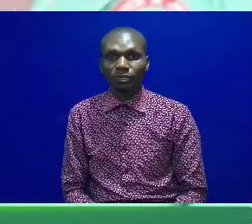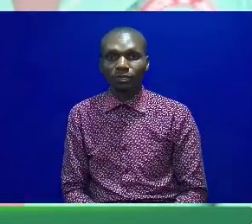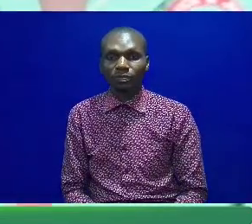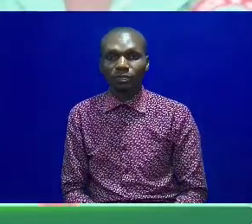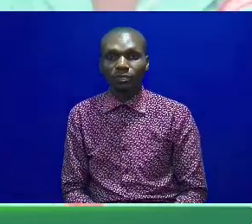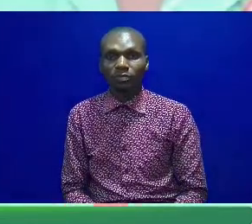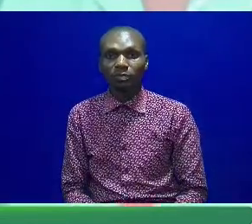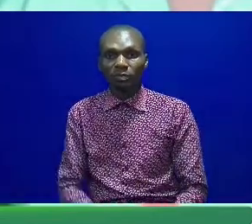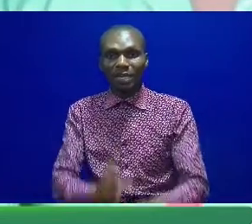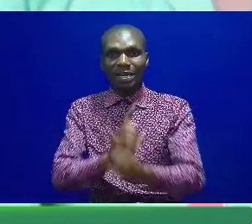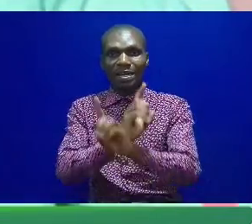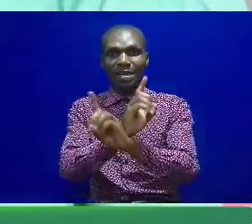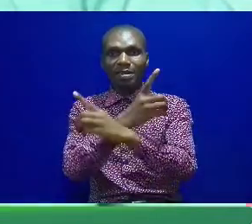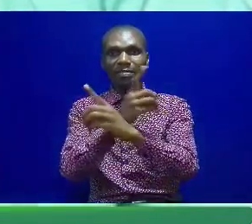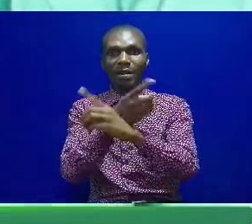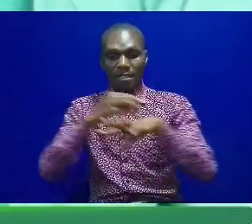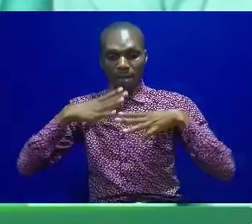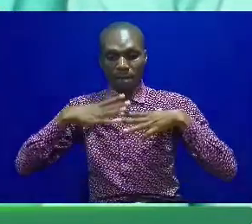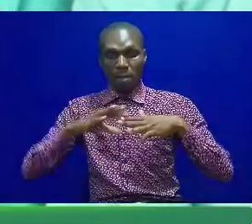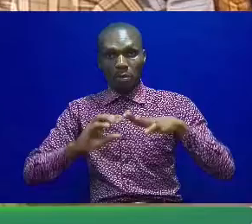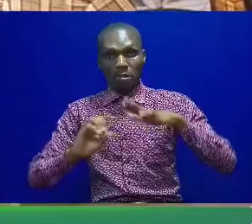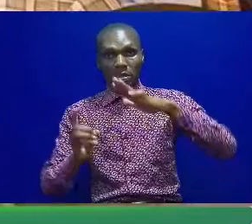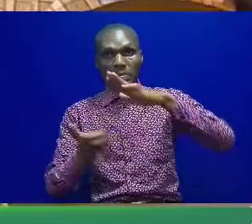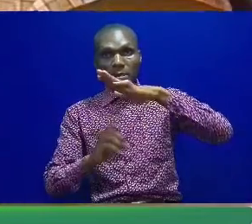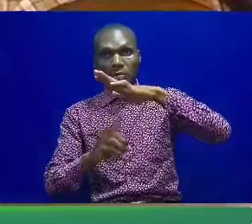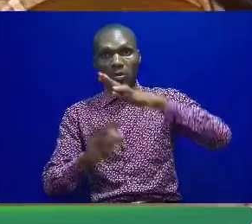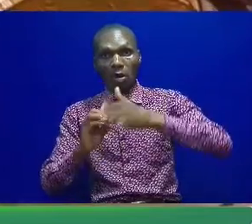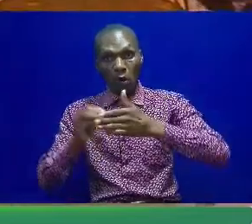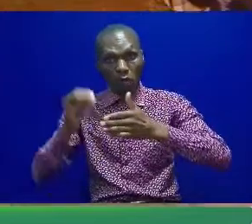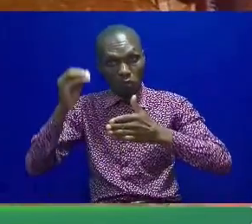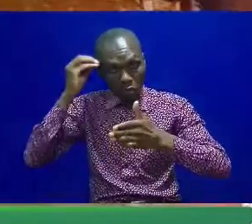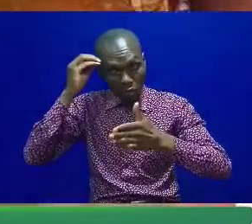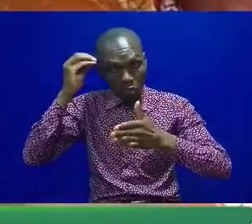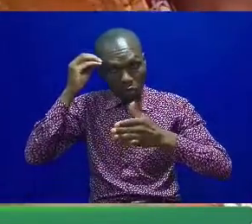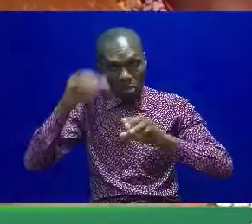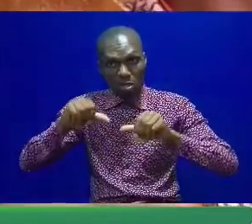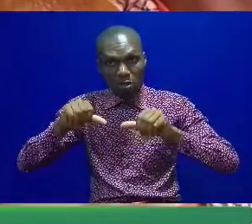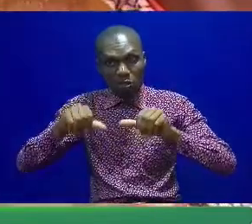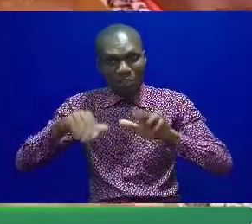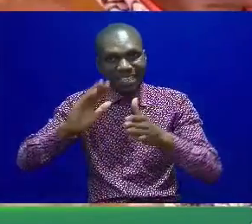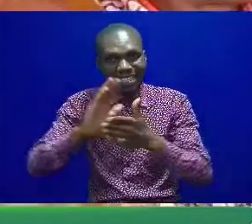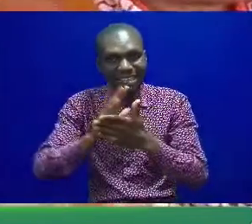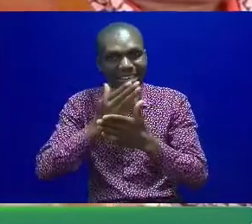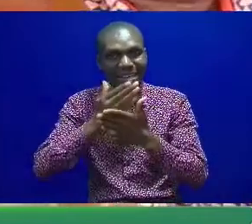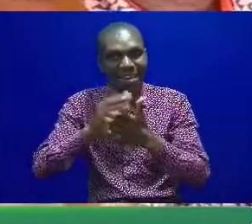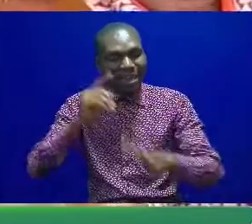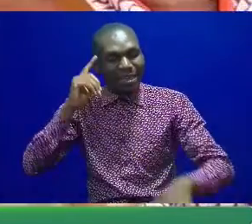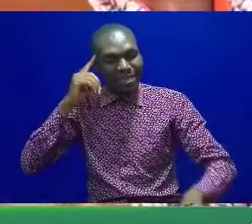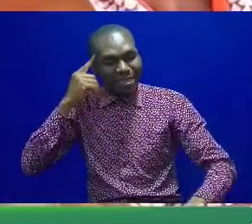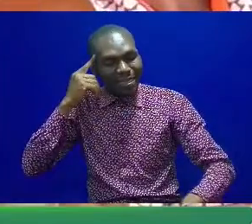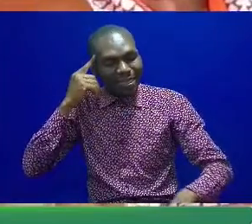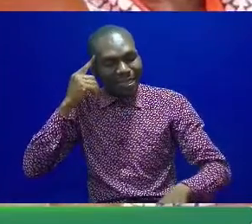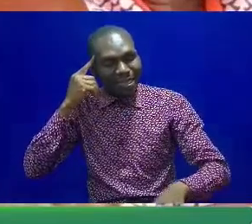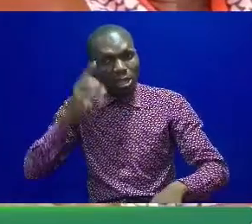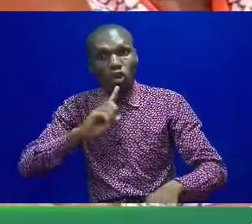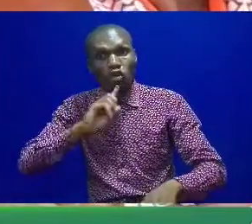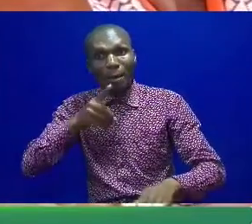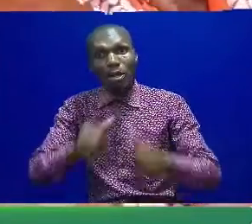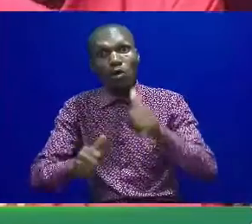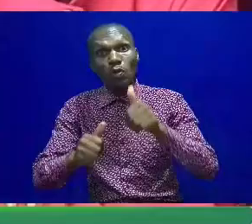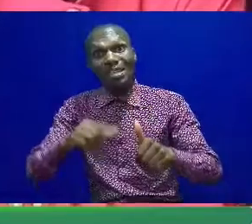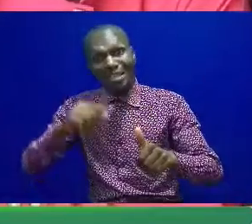ni ase sekta ya chisemi, nigo bagende tekurua ebirengere libyabo, igoro yogo chika kuwarue tune